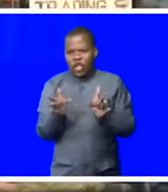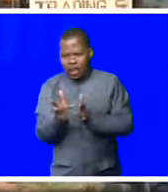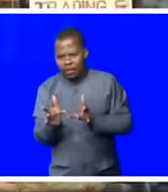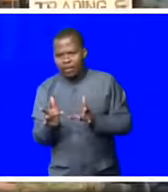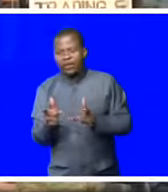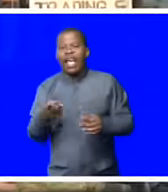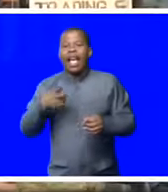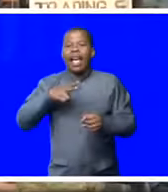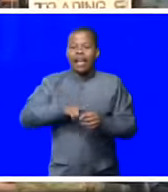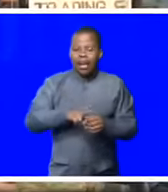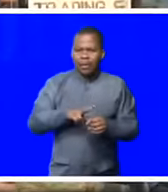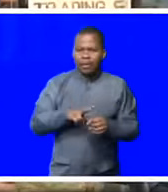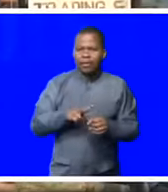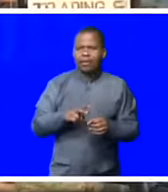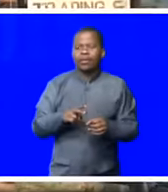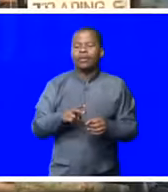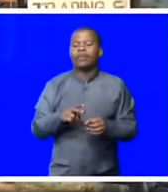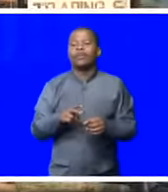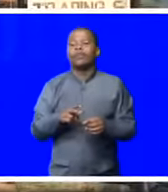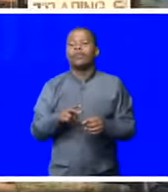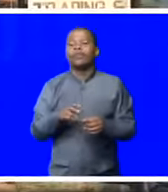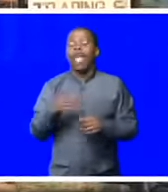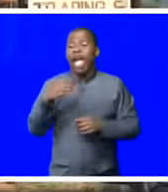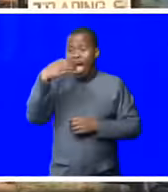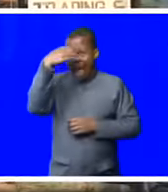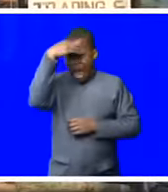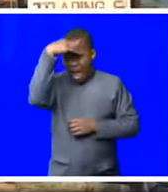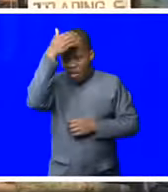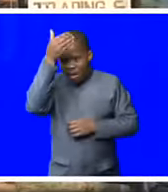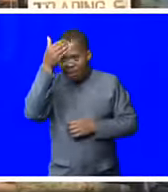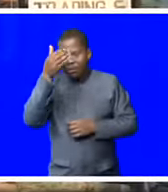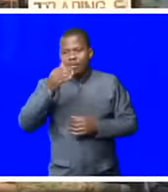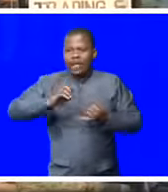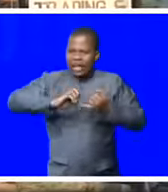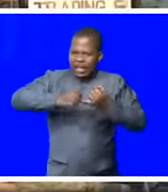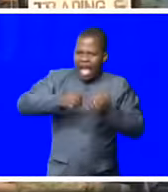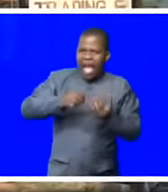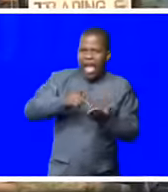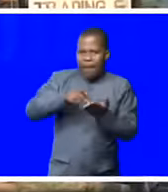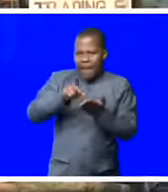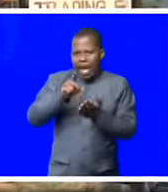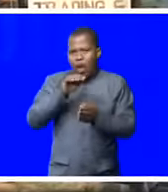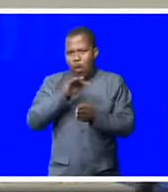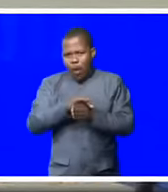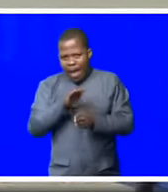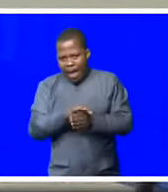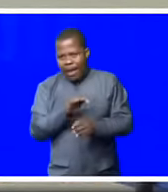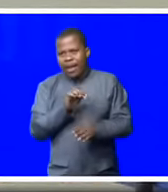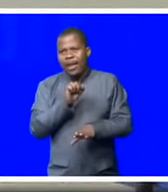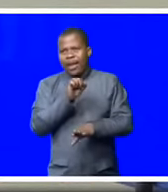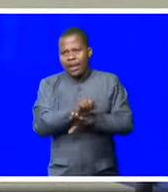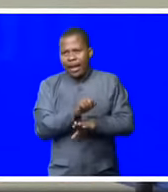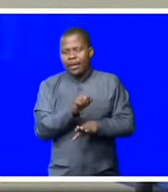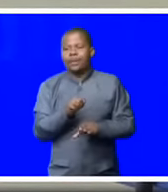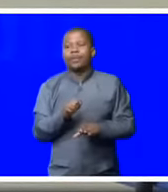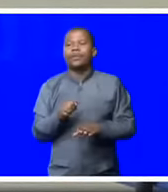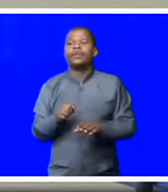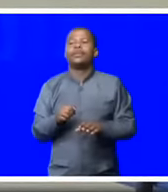family kubhadala. Na government wazama kufaka uyabhadale quarterly.